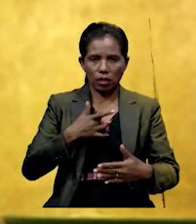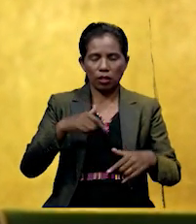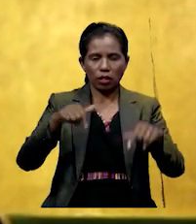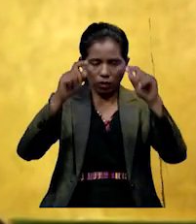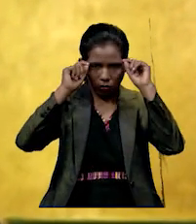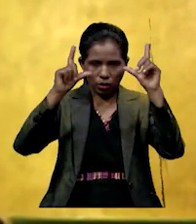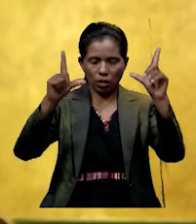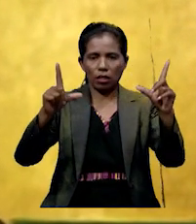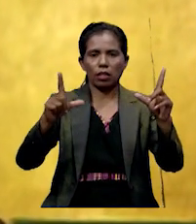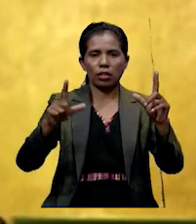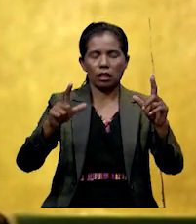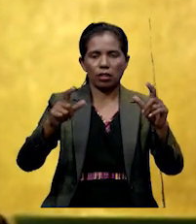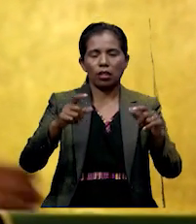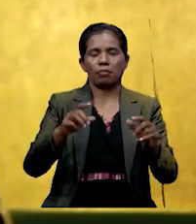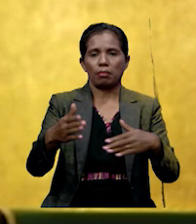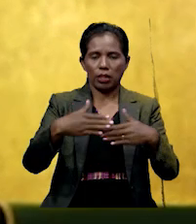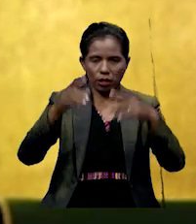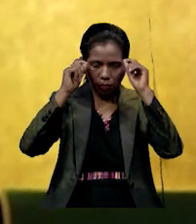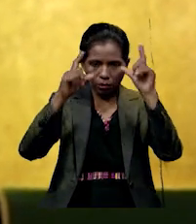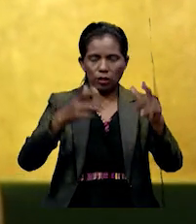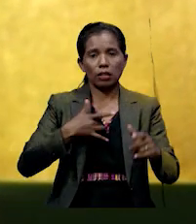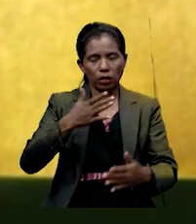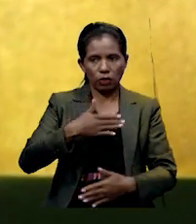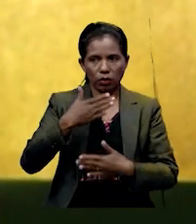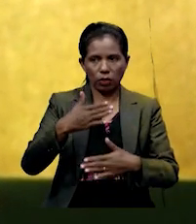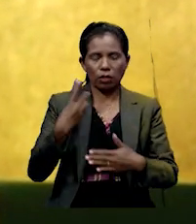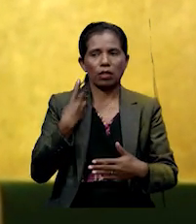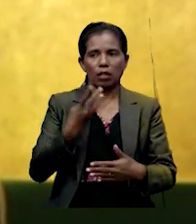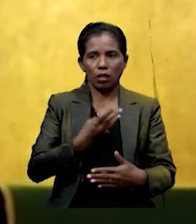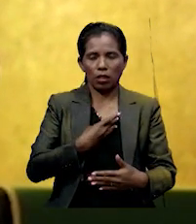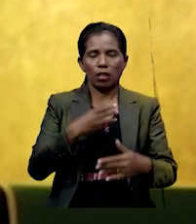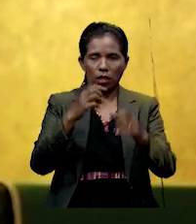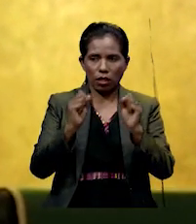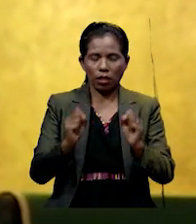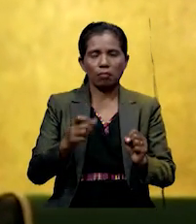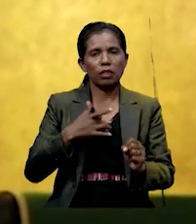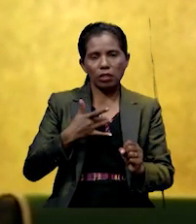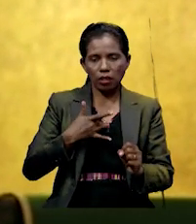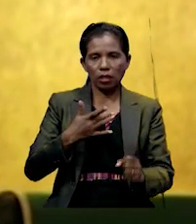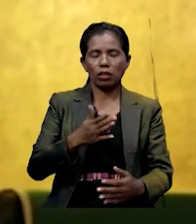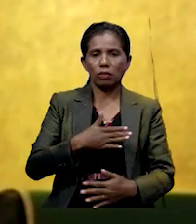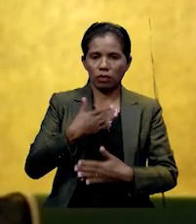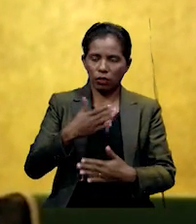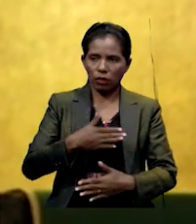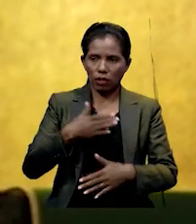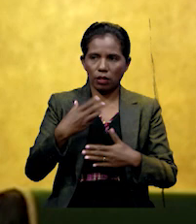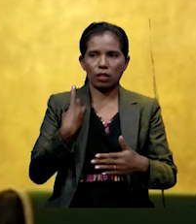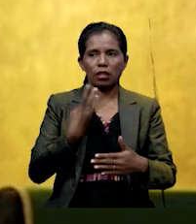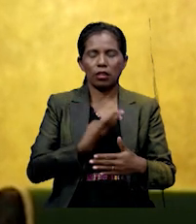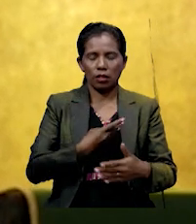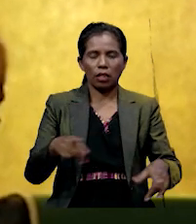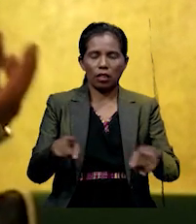bahagia karena ini, karena kami di Timor Barat juga merasa ini adalah kita orang Timor